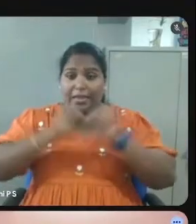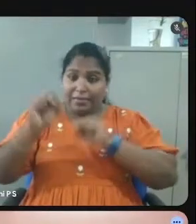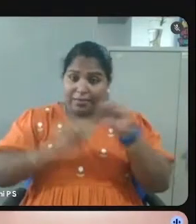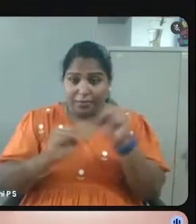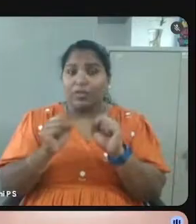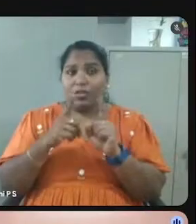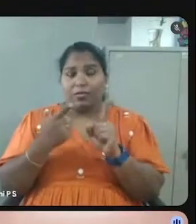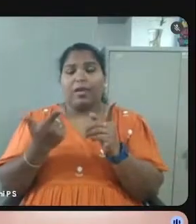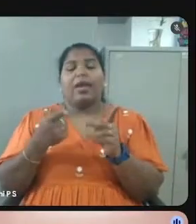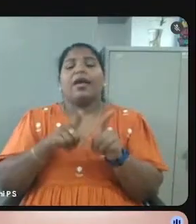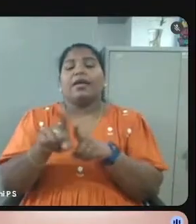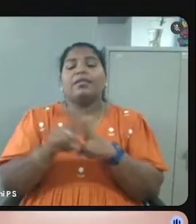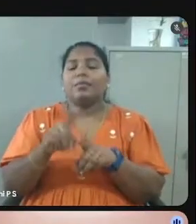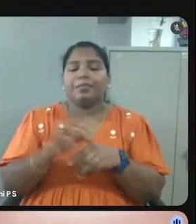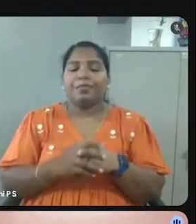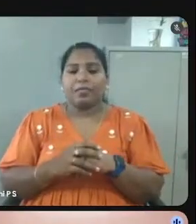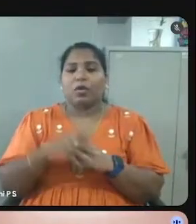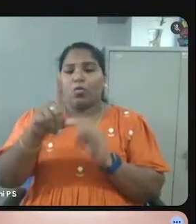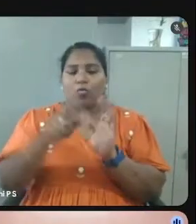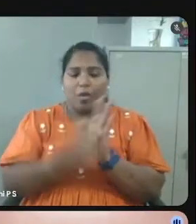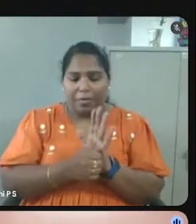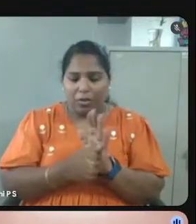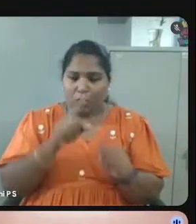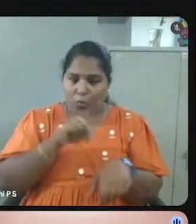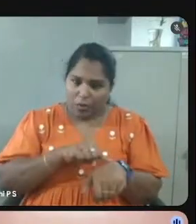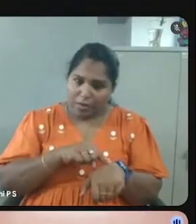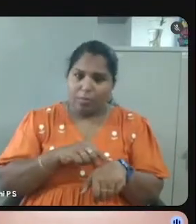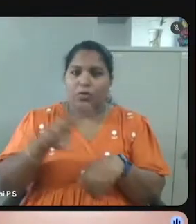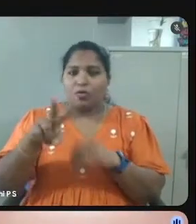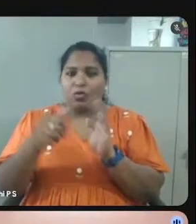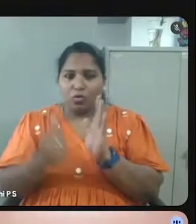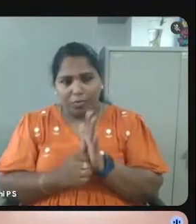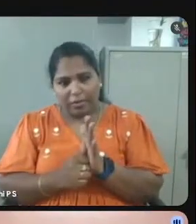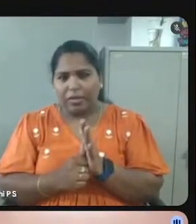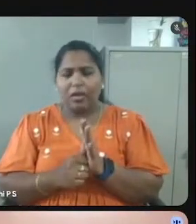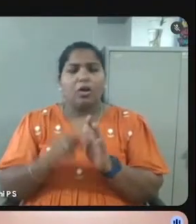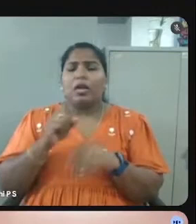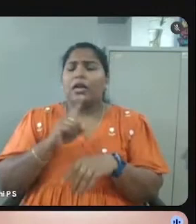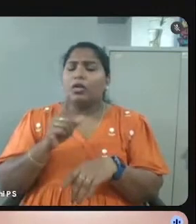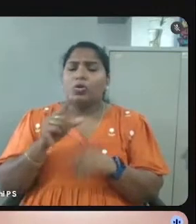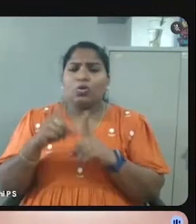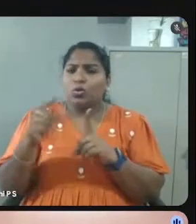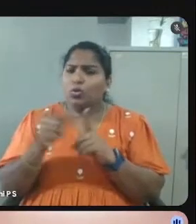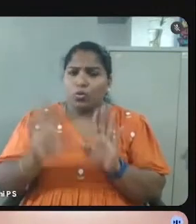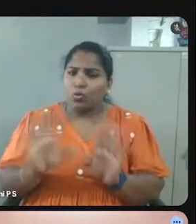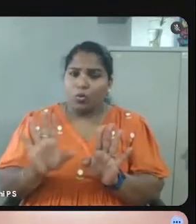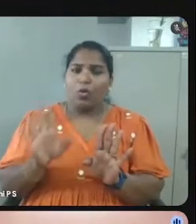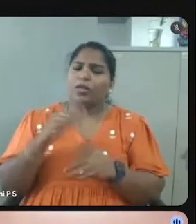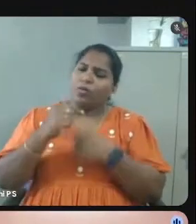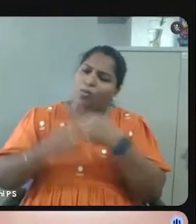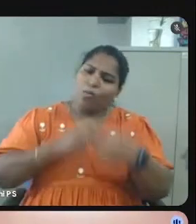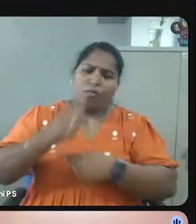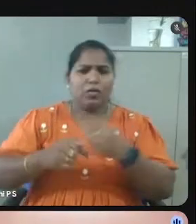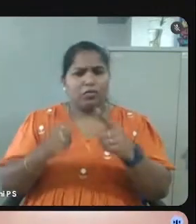ആണ്. അത് അങ്ങ് ഒരു മന്ത്ലി വൺസോ 2 months വൺസോ ചെയ്യാറുള്ള കാര്യമല്ല. അതൊരു റൊട്ടീൻ പാറ്റേൺ ബിഹേവിയർ ആണ്.